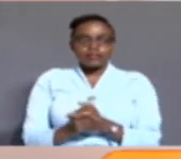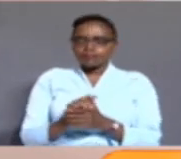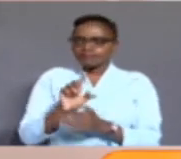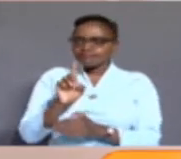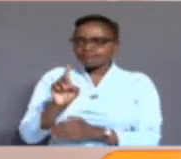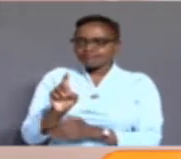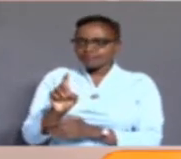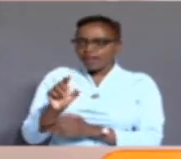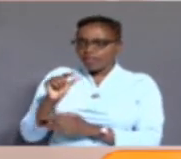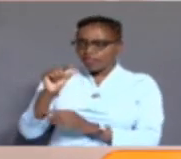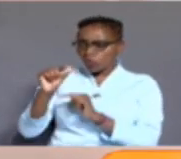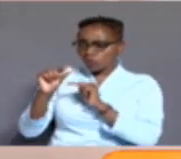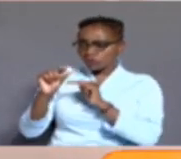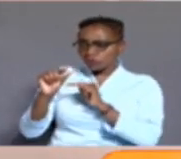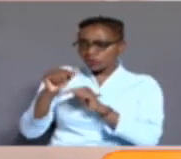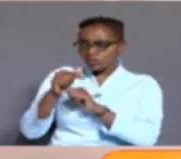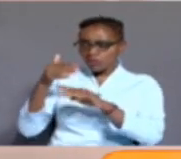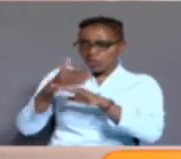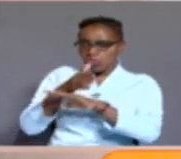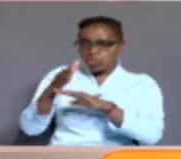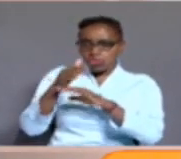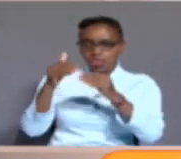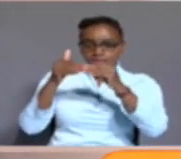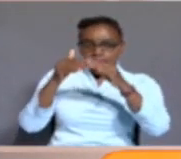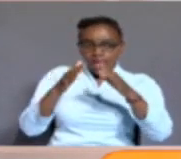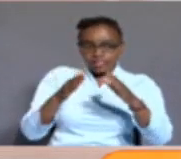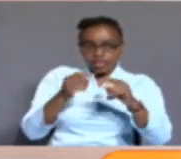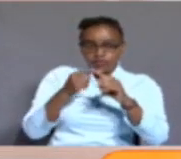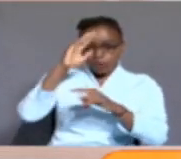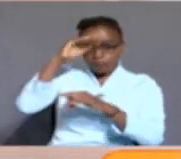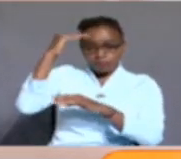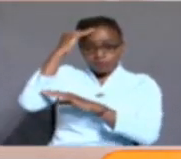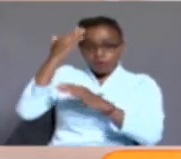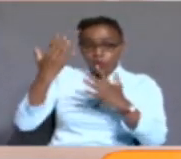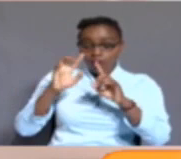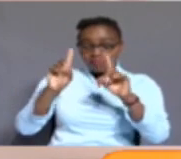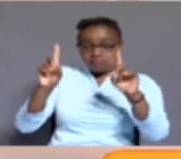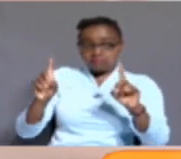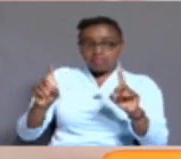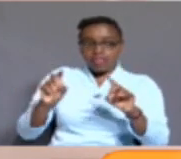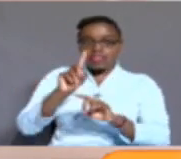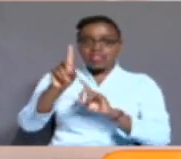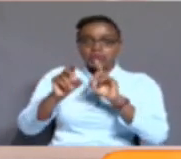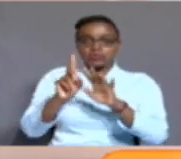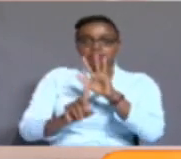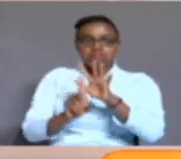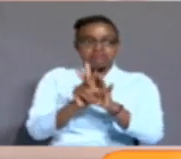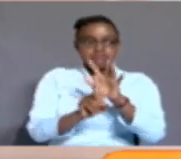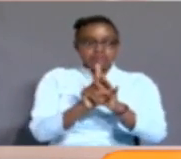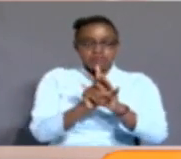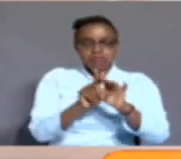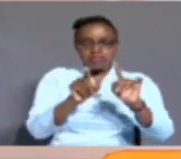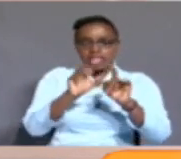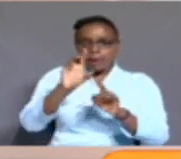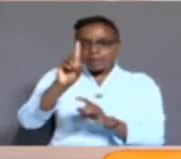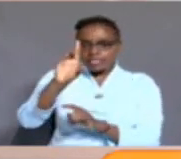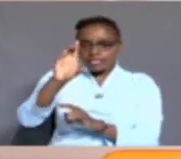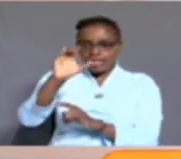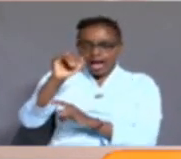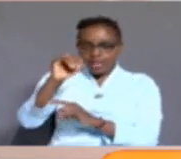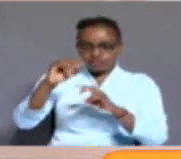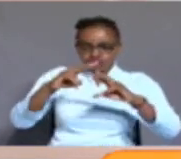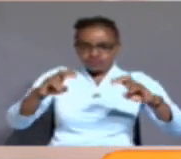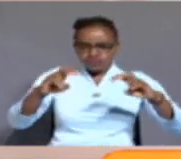Je, dhahabu anayodaiwa kutapeliwa kiongozi wa Emirati wa Dubai iko wapi? Nilo swali linaloibuliwa huku wapelelezi wa jinai